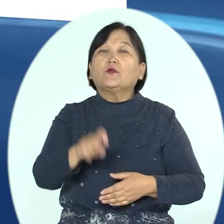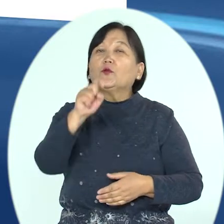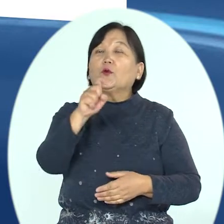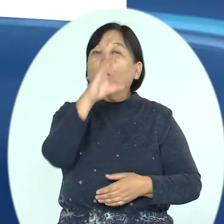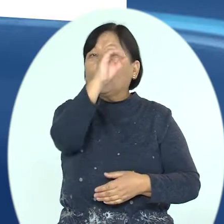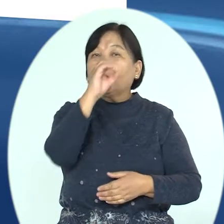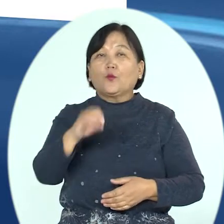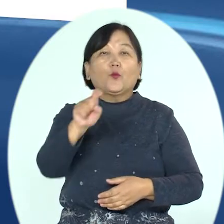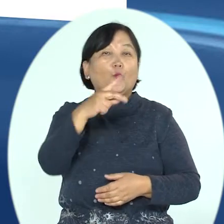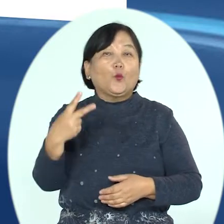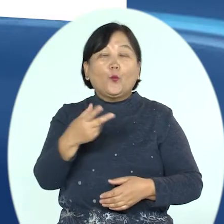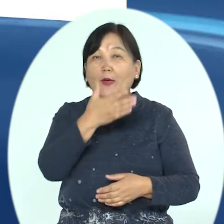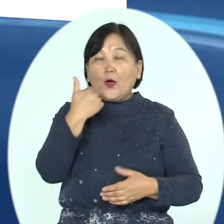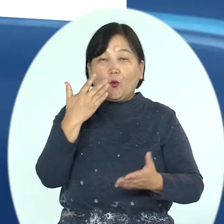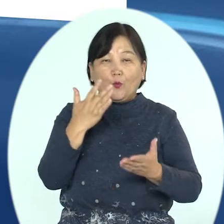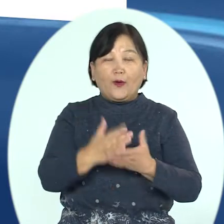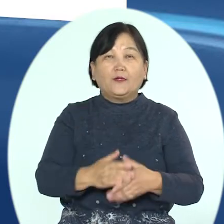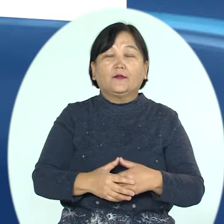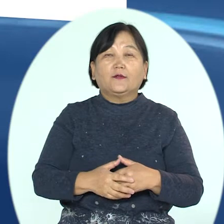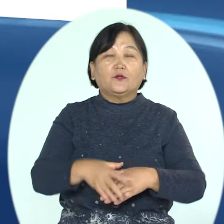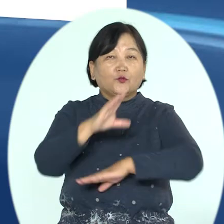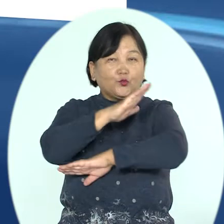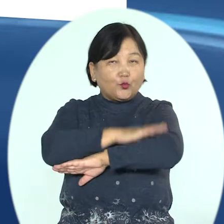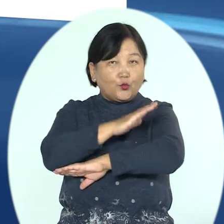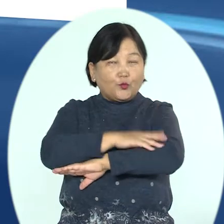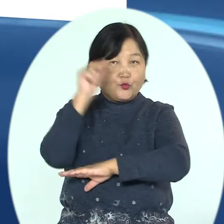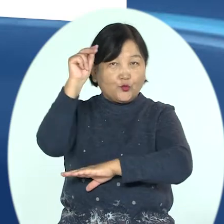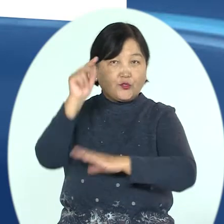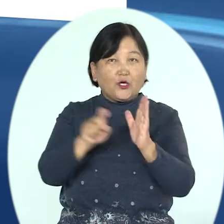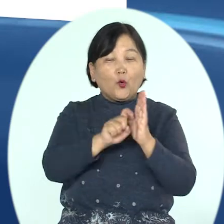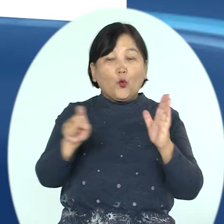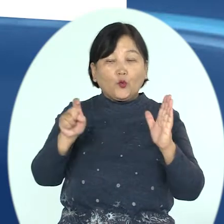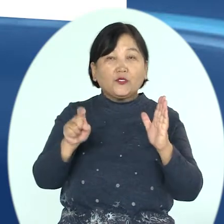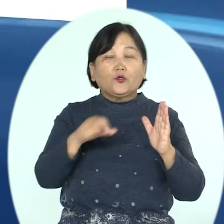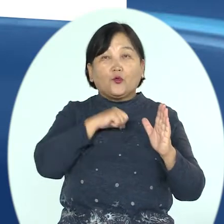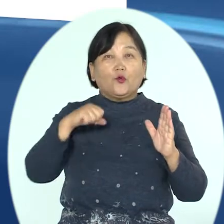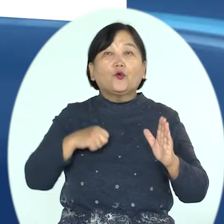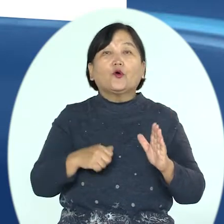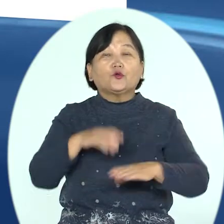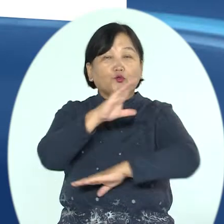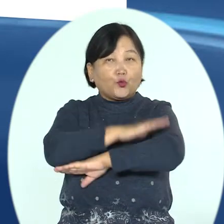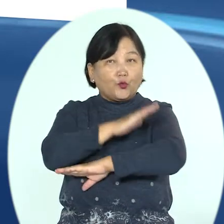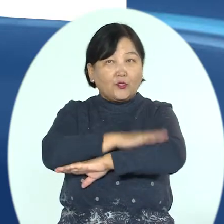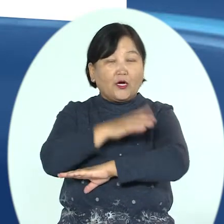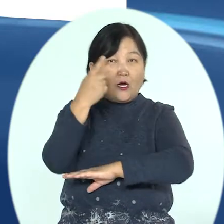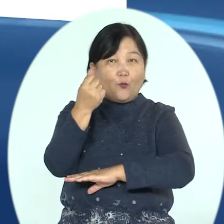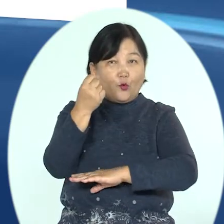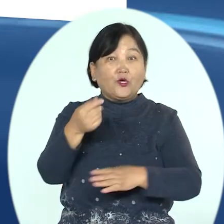хүүгүү. Тэгээд суралцж явах хугацаандаа бол өөрөө сургалтын төлбөрөө шийдэд явчдаг.